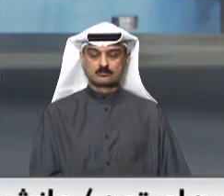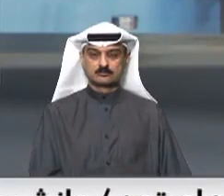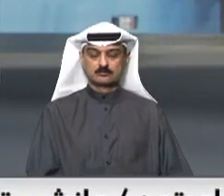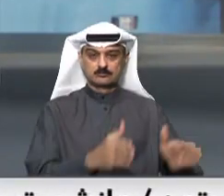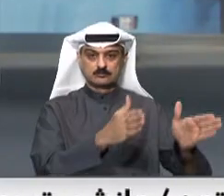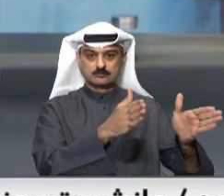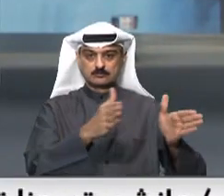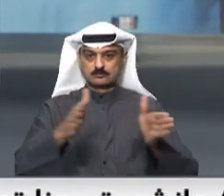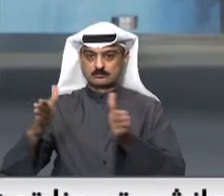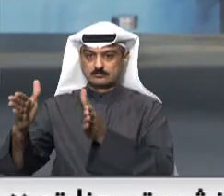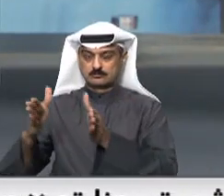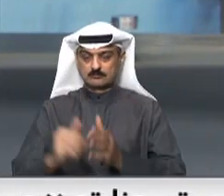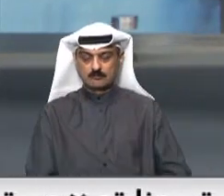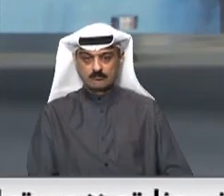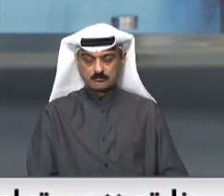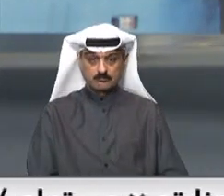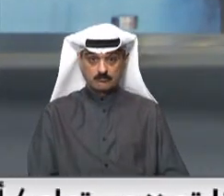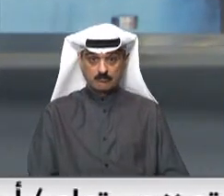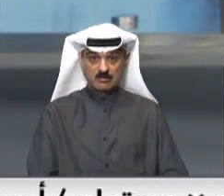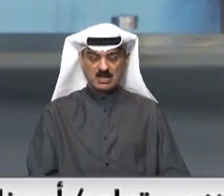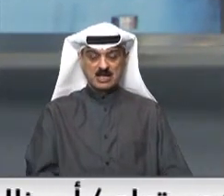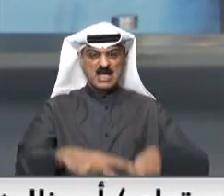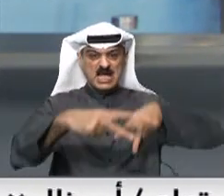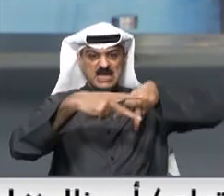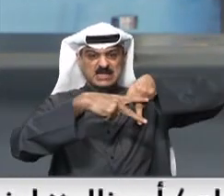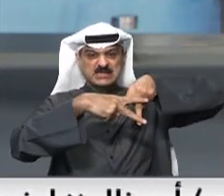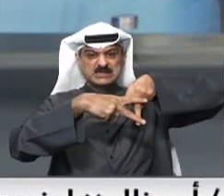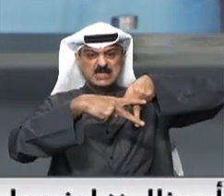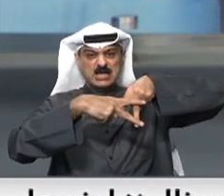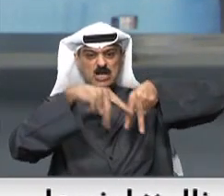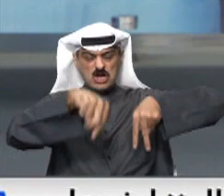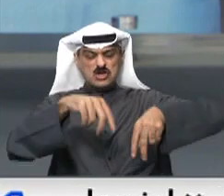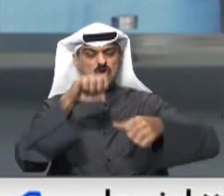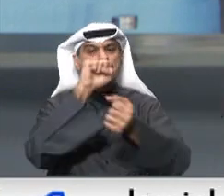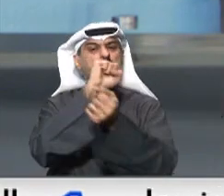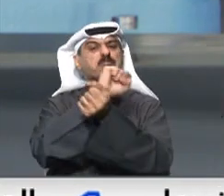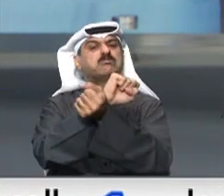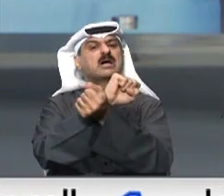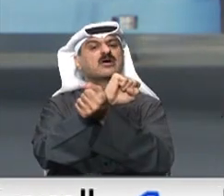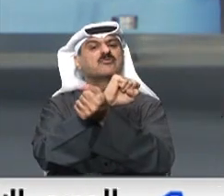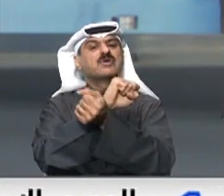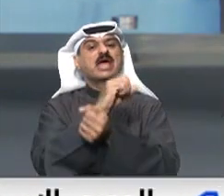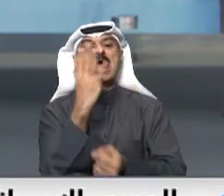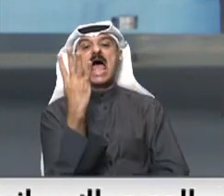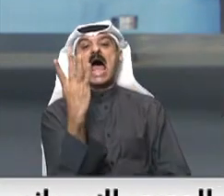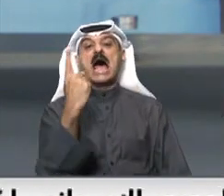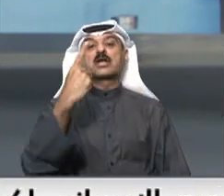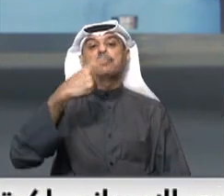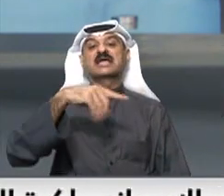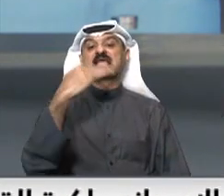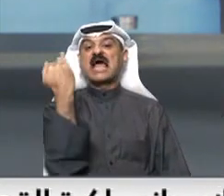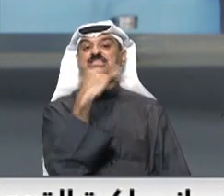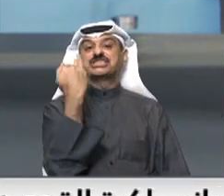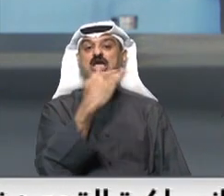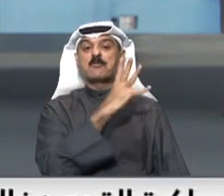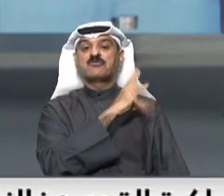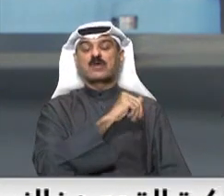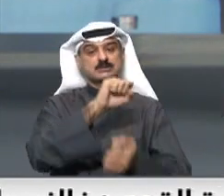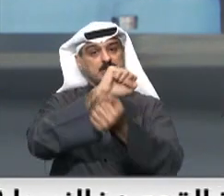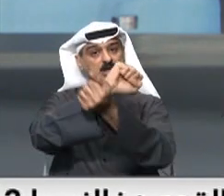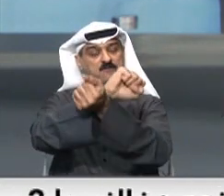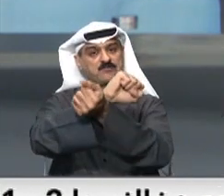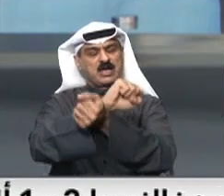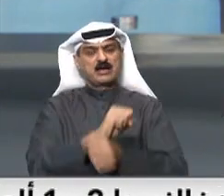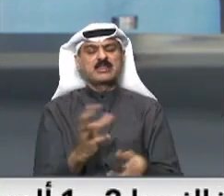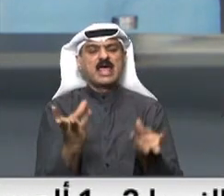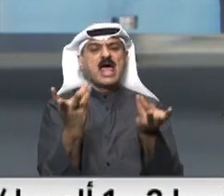قال نادي الأسير الفلسطيني إن قوات الاحتلال الإسرائيلي اعتقلت اليوم الأحد 14 فلسطينيا في الضفة، مما يرفع